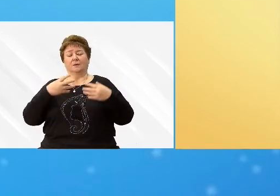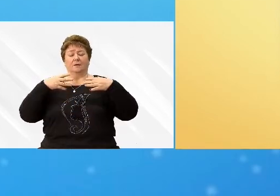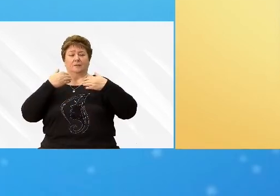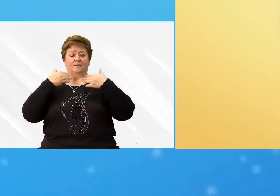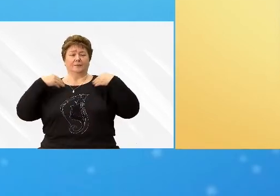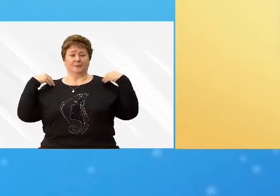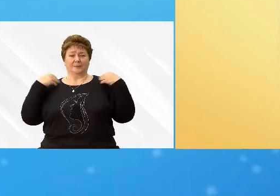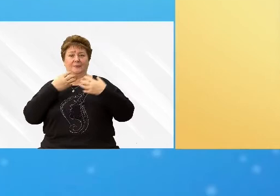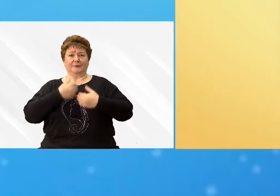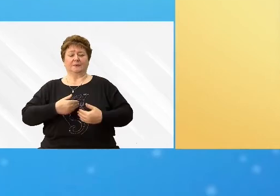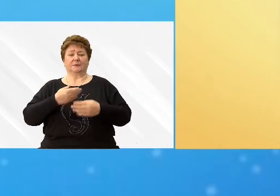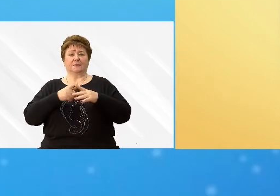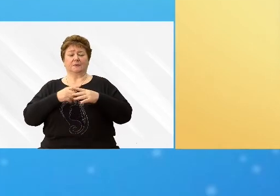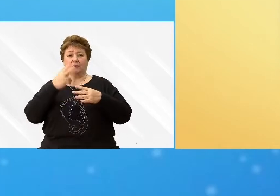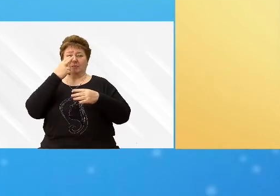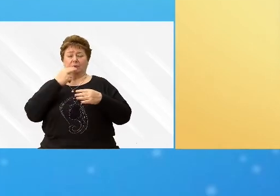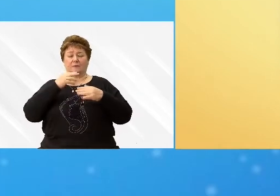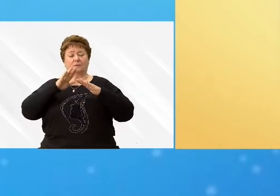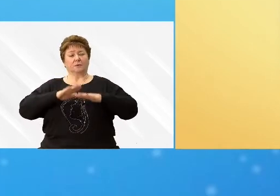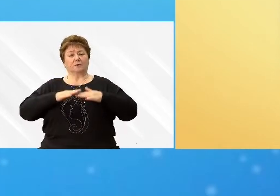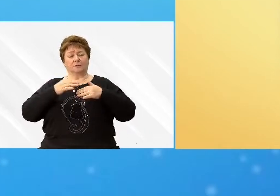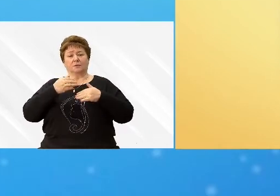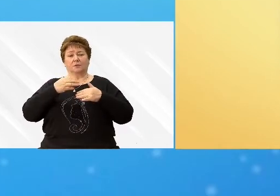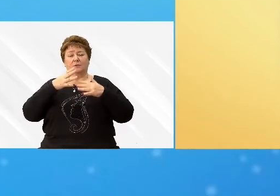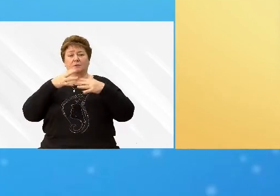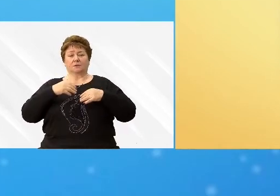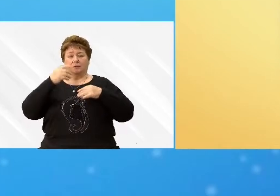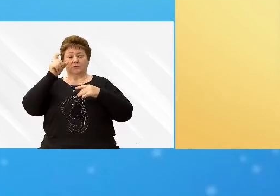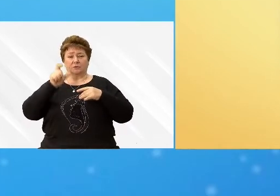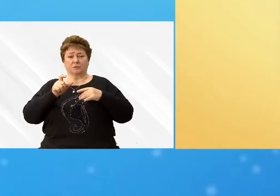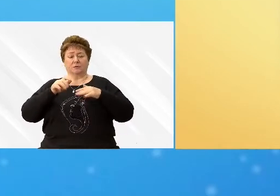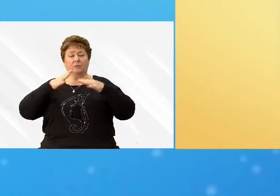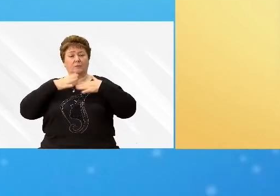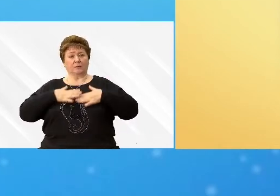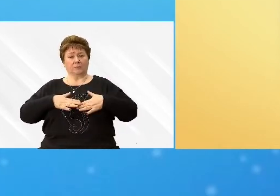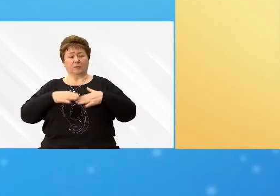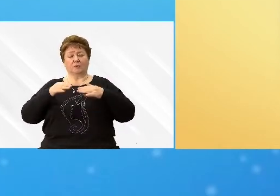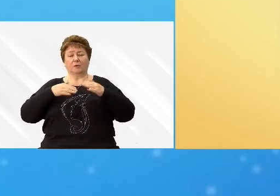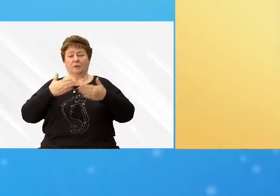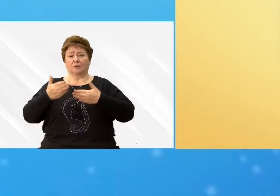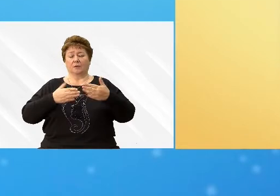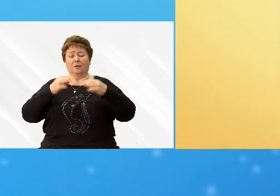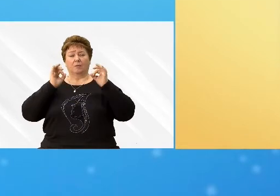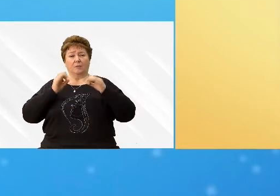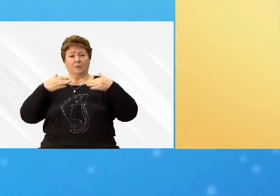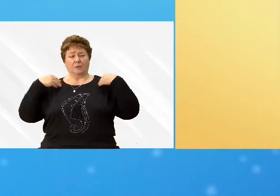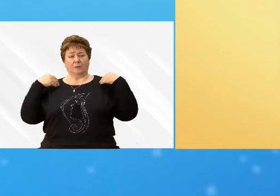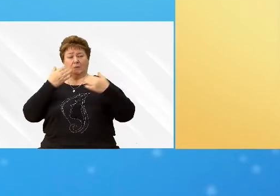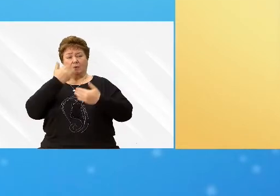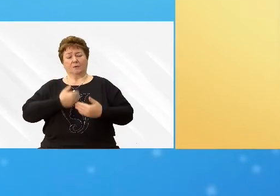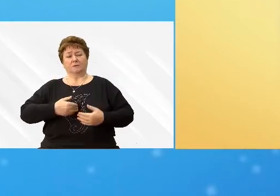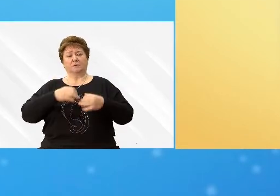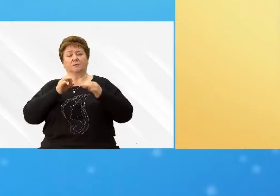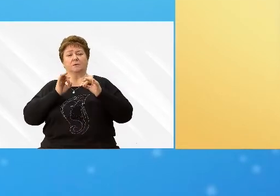привычное положение тела человека в покое и при движении правильная осанка обеспечивает